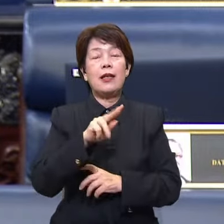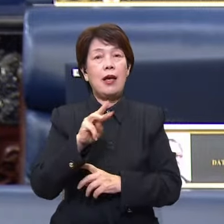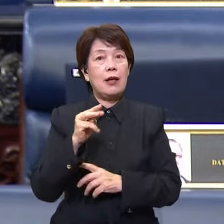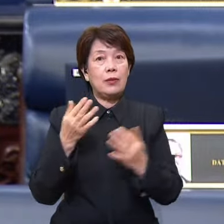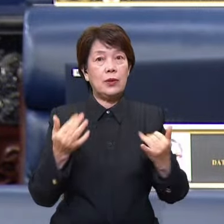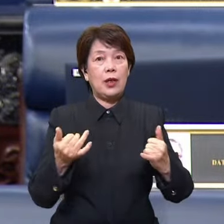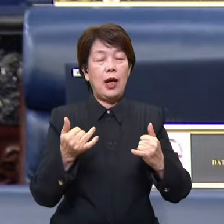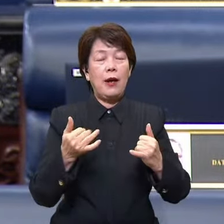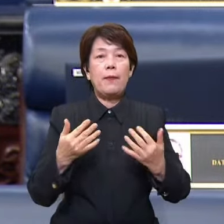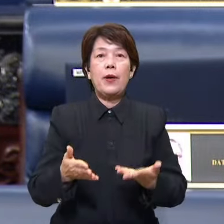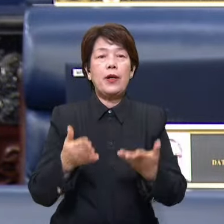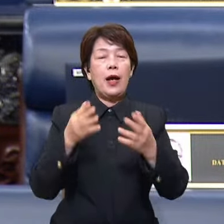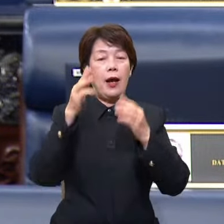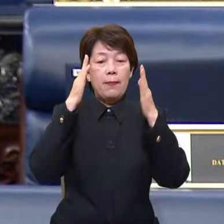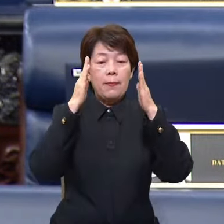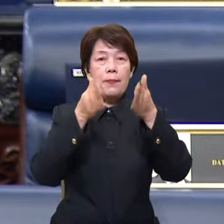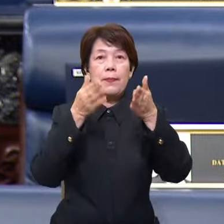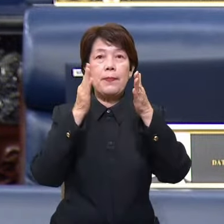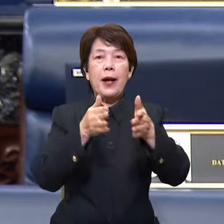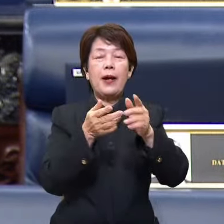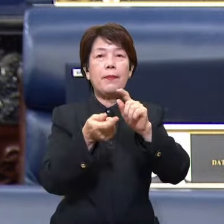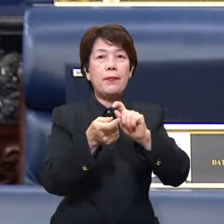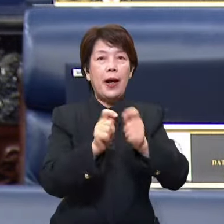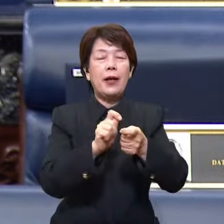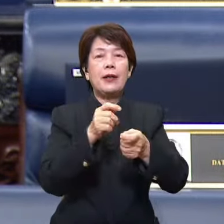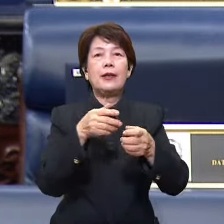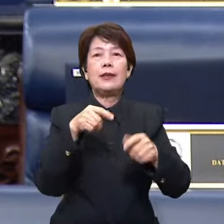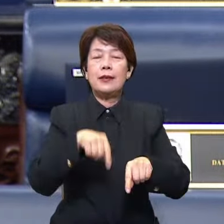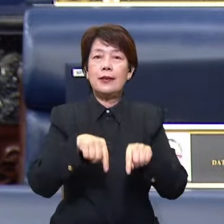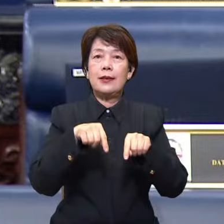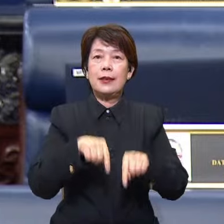meneliti dan memperincikan hala tuju reformasi pembiayaan ini dan akan